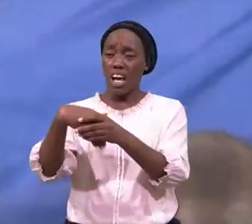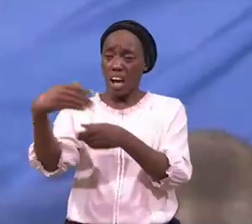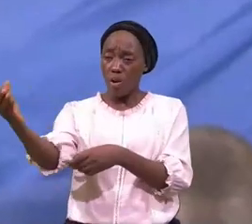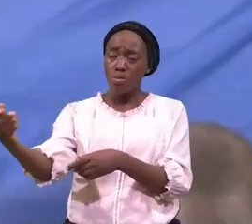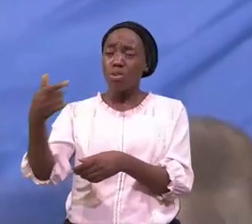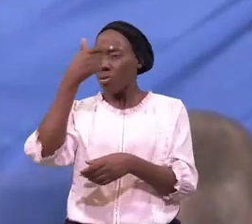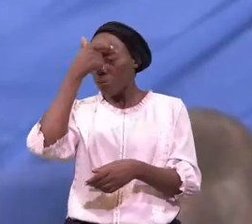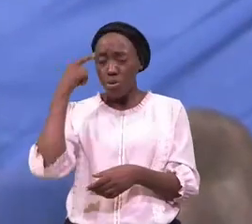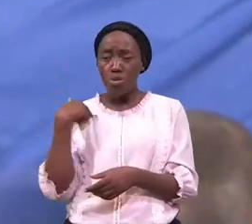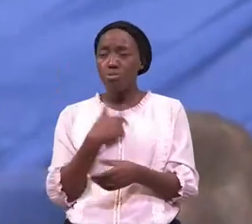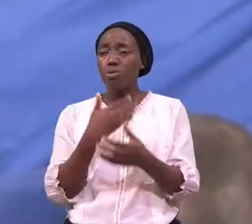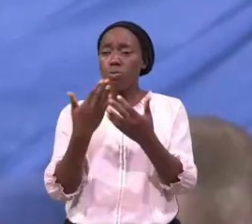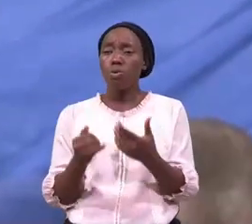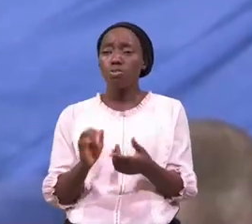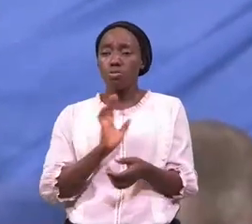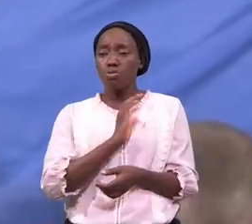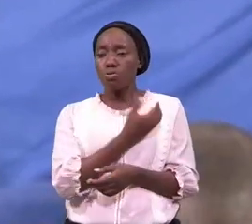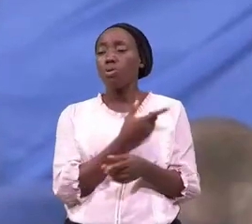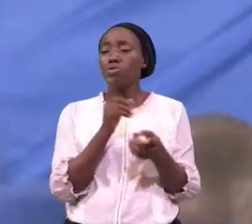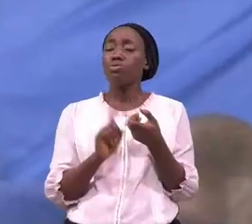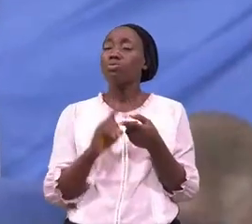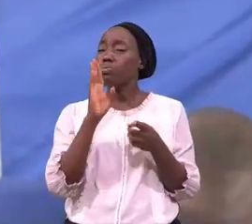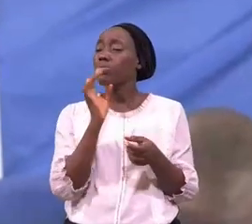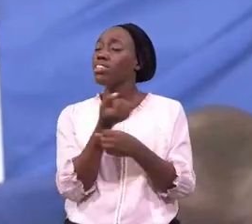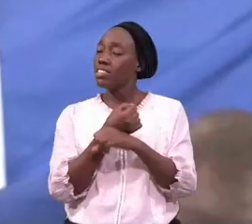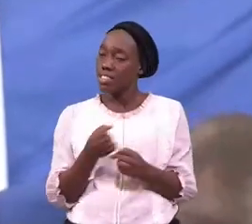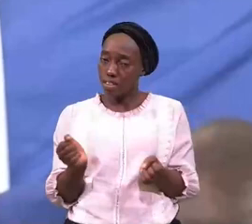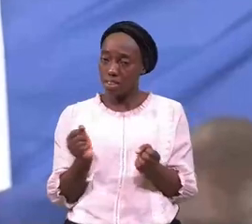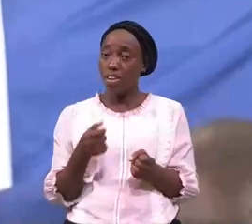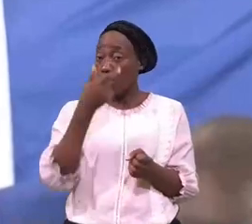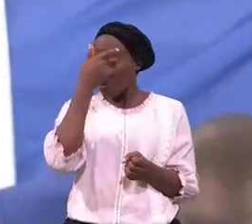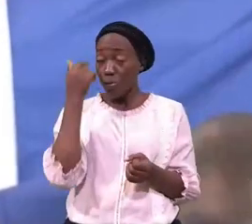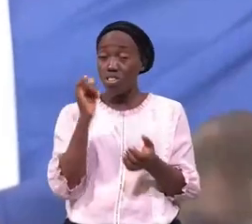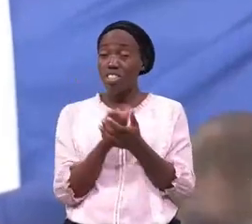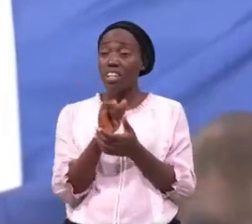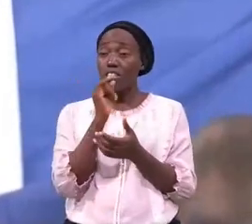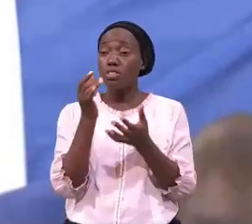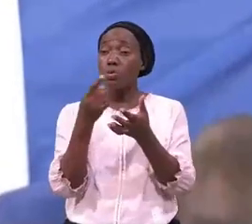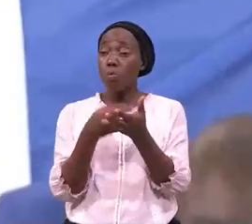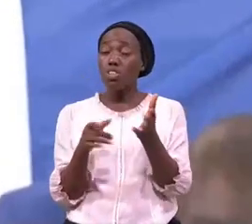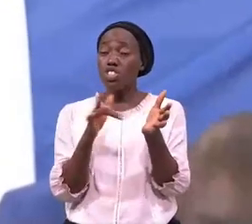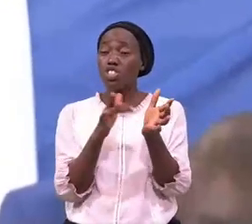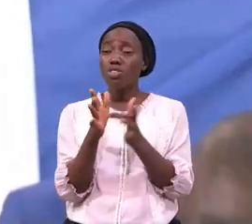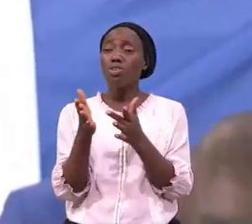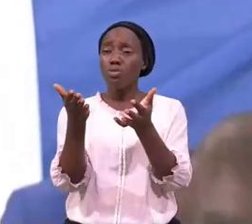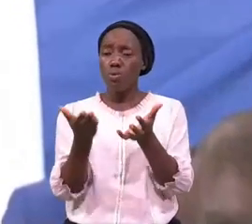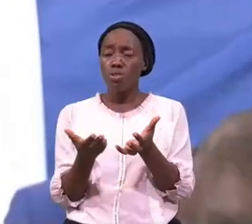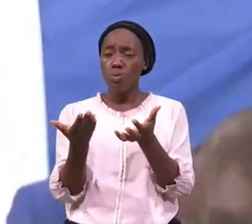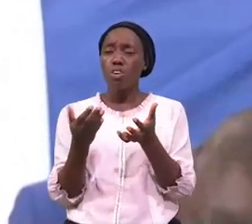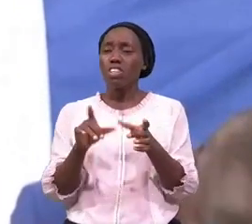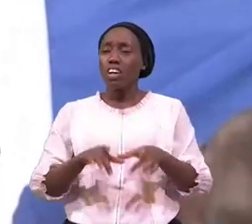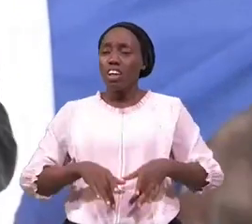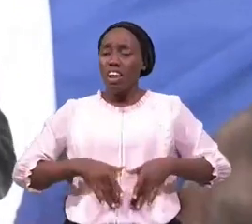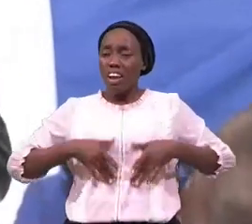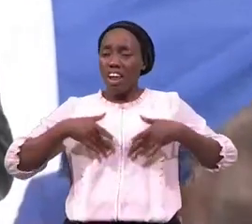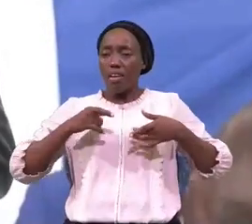Nous allons de l'avant parce que nous voulons que les âmes soient converties. Parce que c'est ce que Jésus veut. Il veut que la vie soit